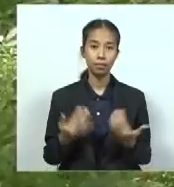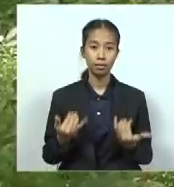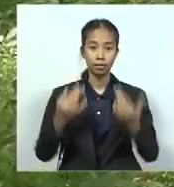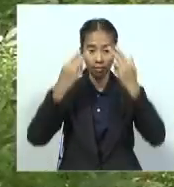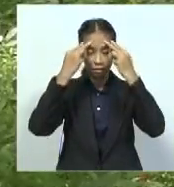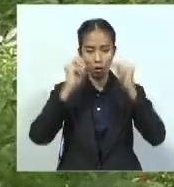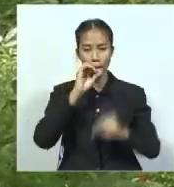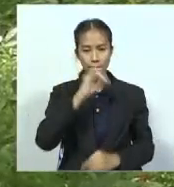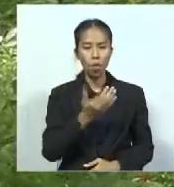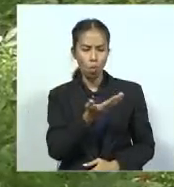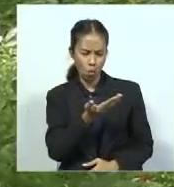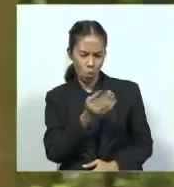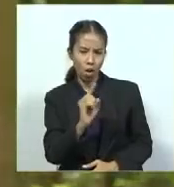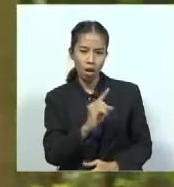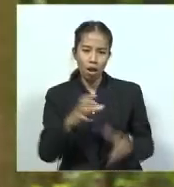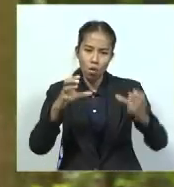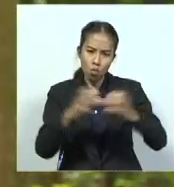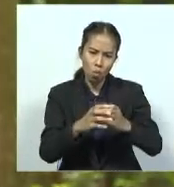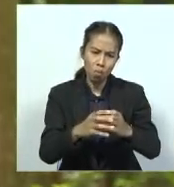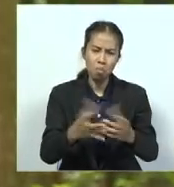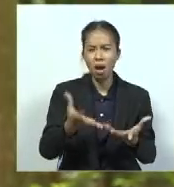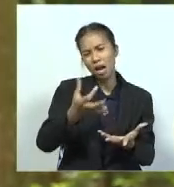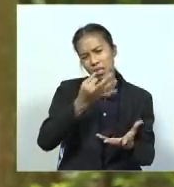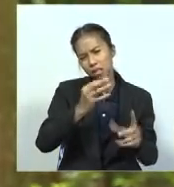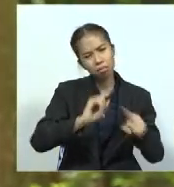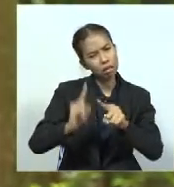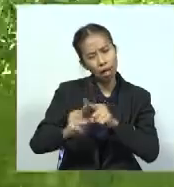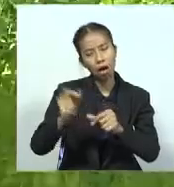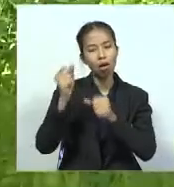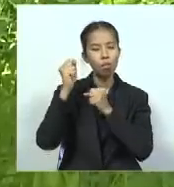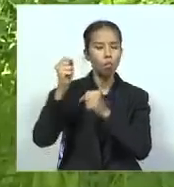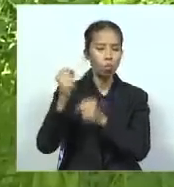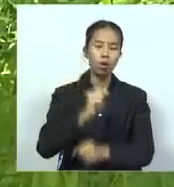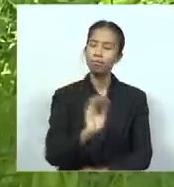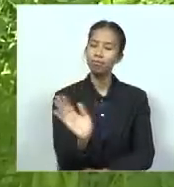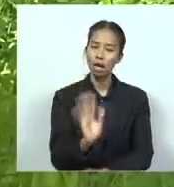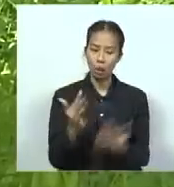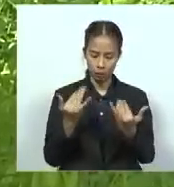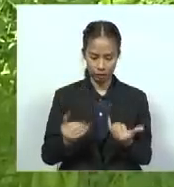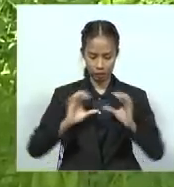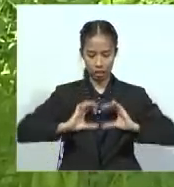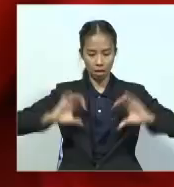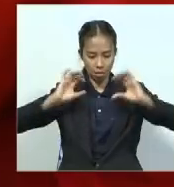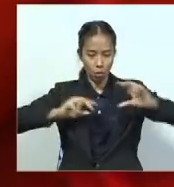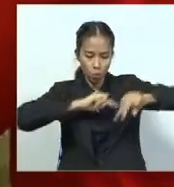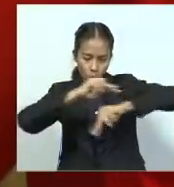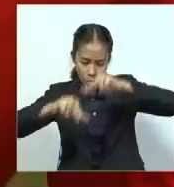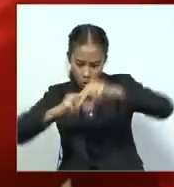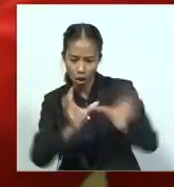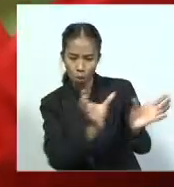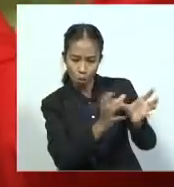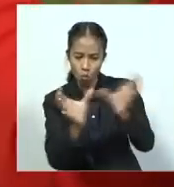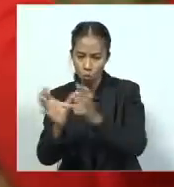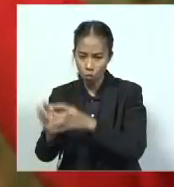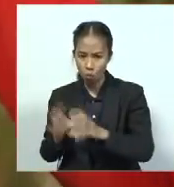นตรีก็ขอให้กลุ่มเกษตรกรอย่าออกมารวมตัวประท้วงนะคะซึ่งรัฐบาลพยายามดูแลทุกกลุ่มแล้วก็อยากสร้างความเข้าใจว่า